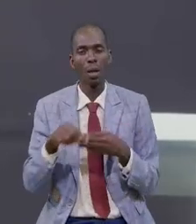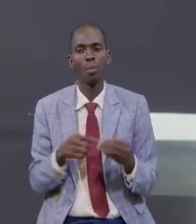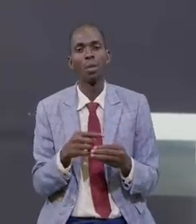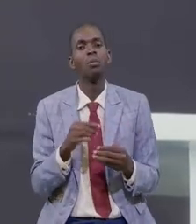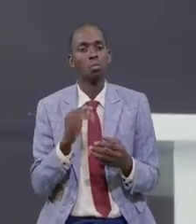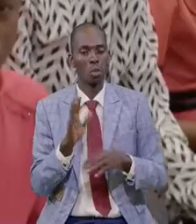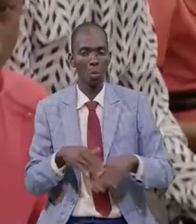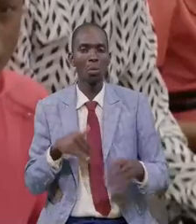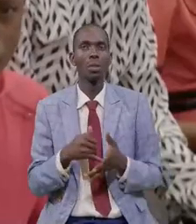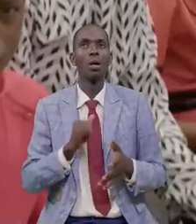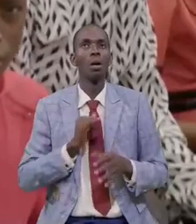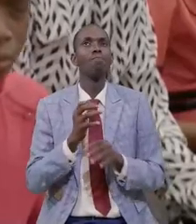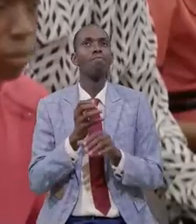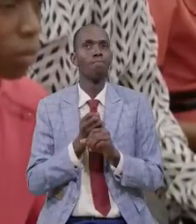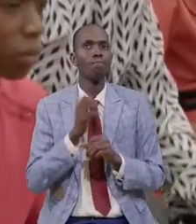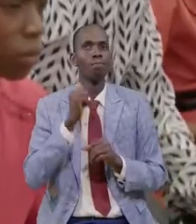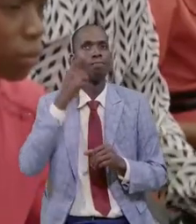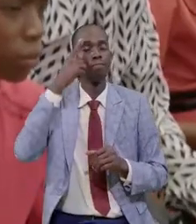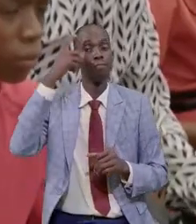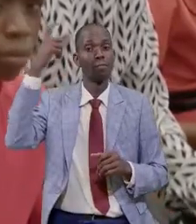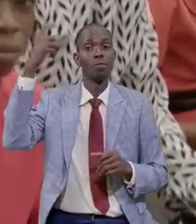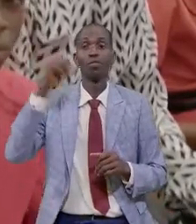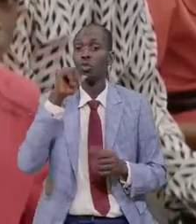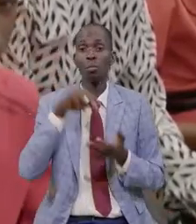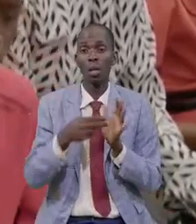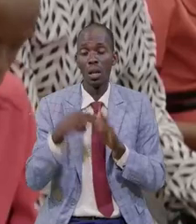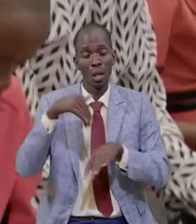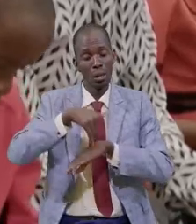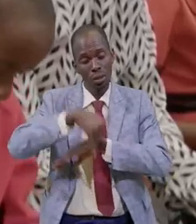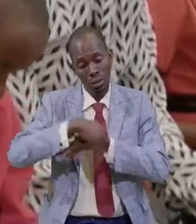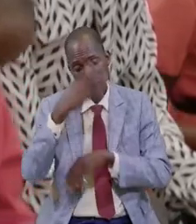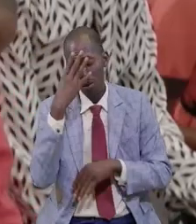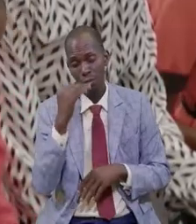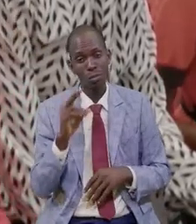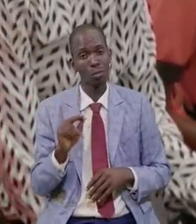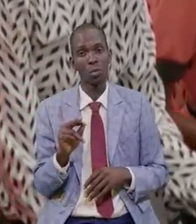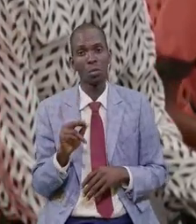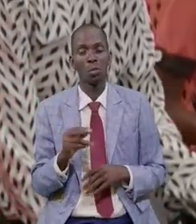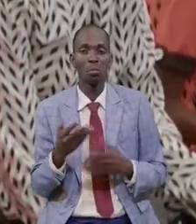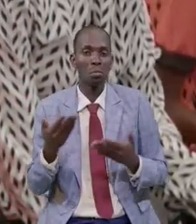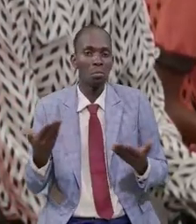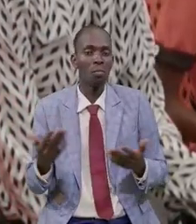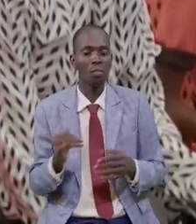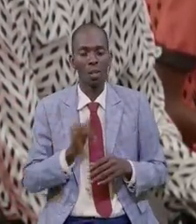un rêve un autre rêve vient je lis je lis